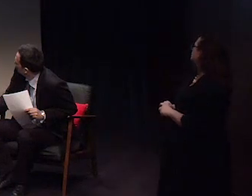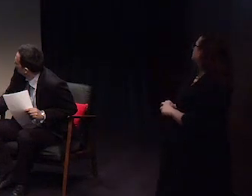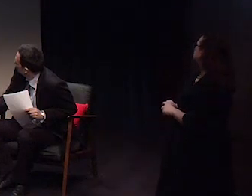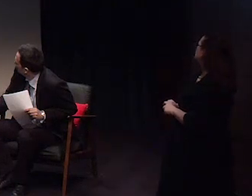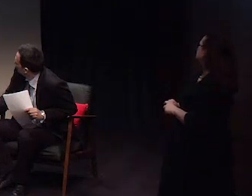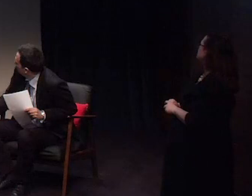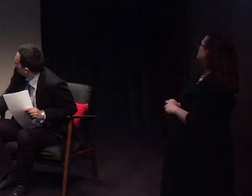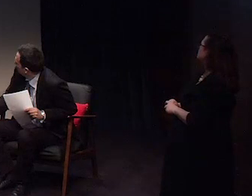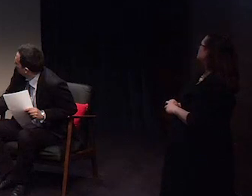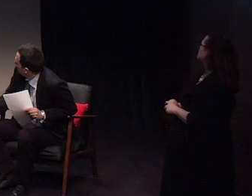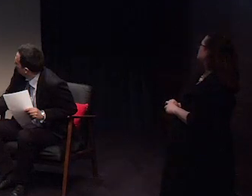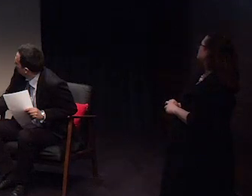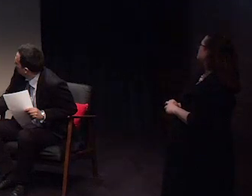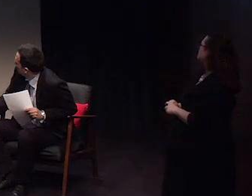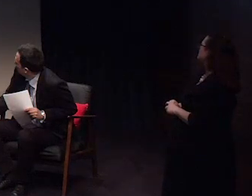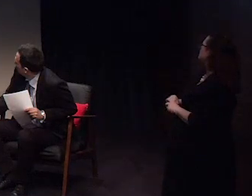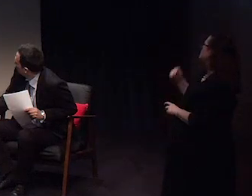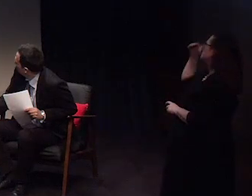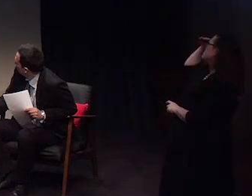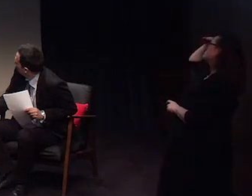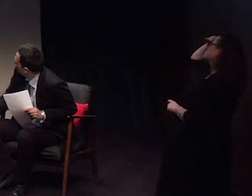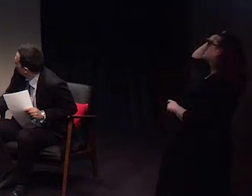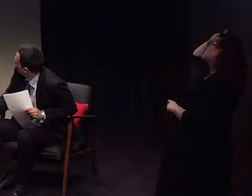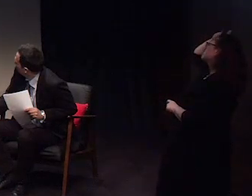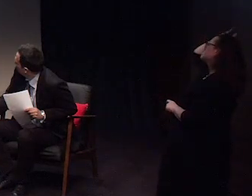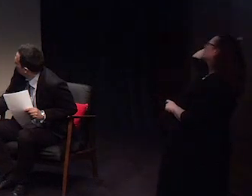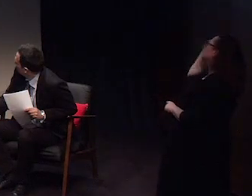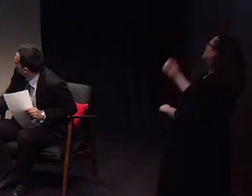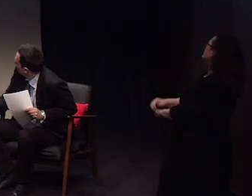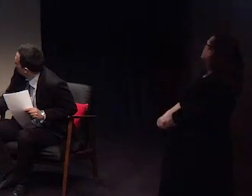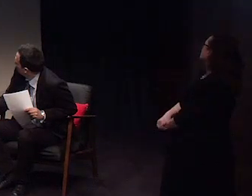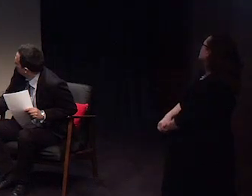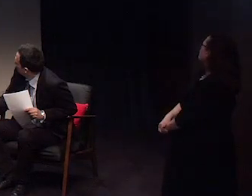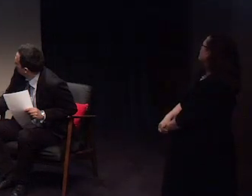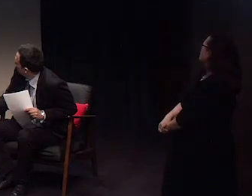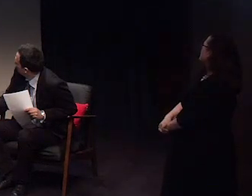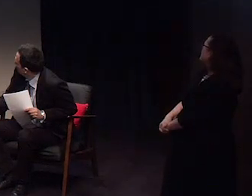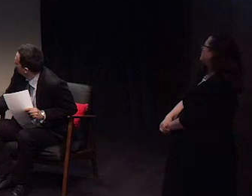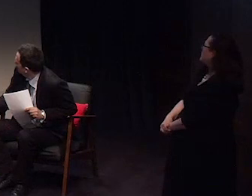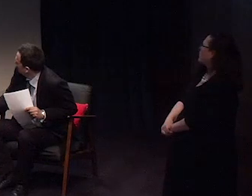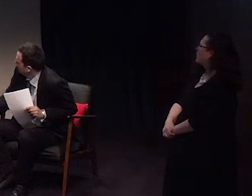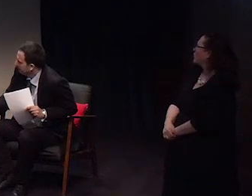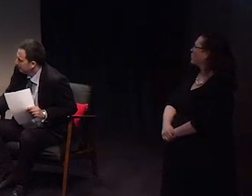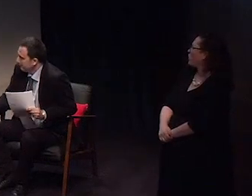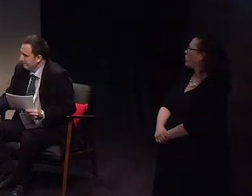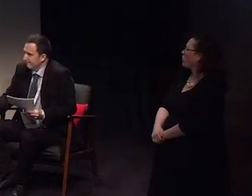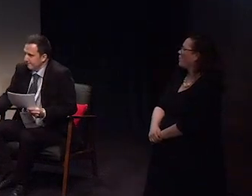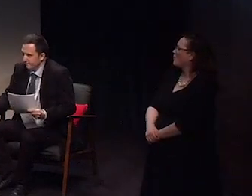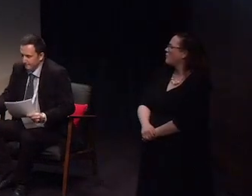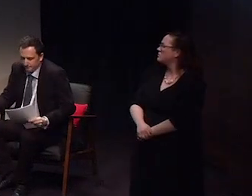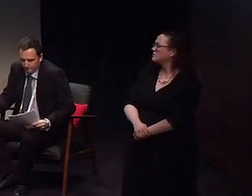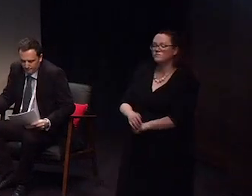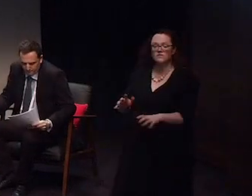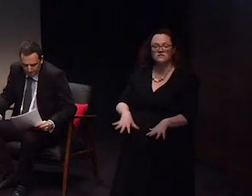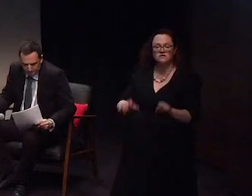Regardez. Non, montrez-le-moi là, l'enfant. Montrez-le-moi. D'accord. And for the starting